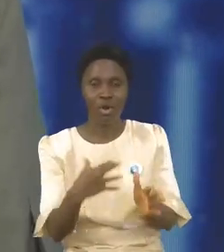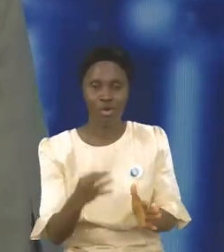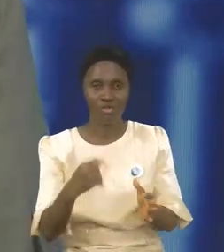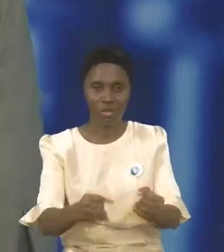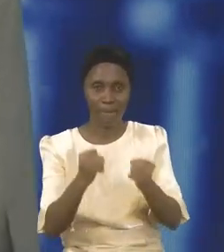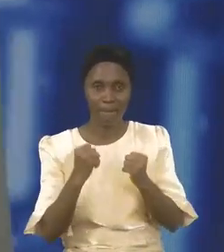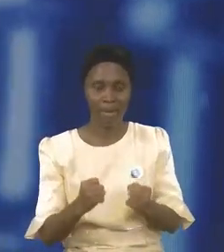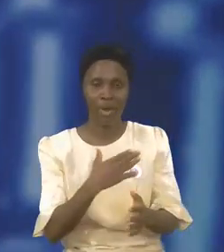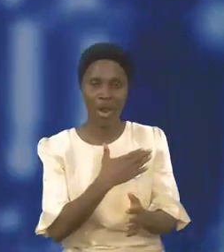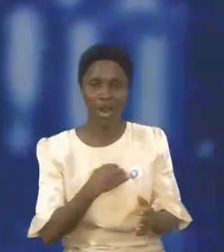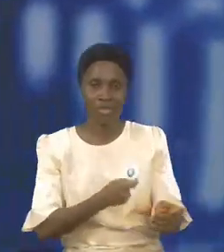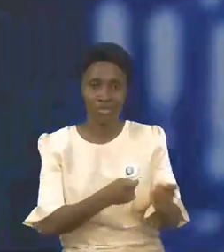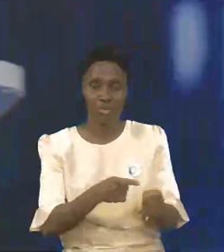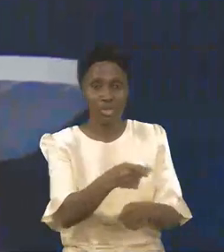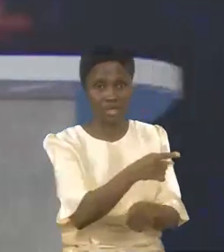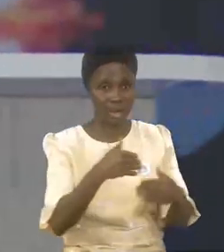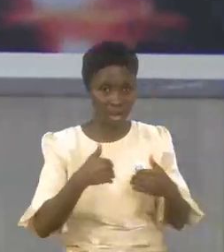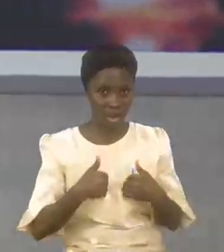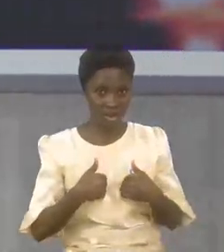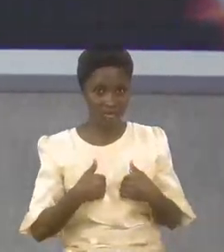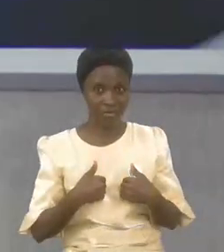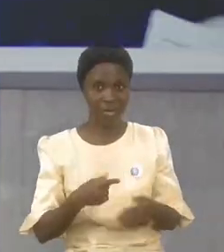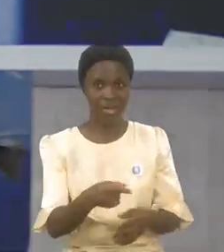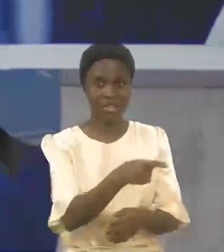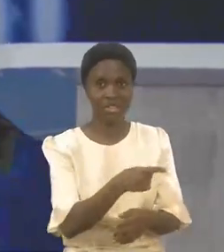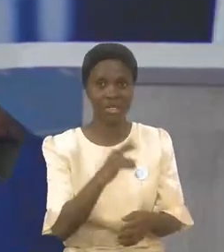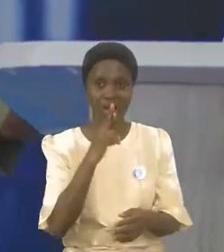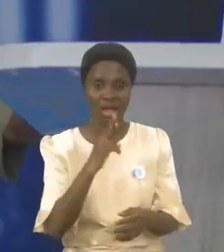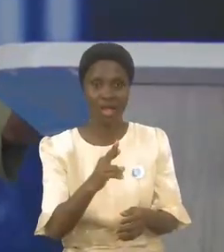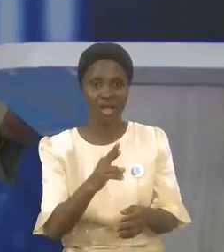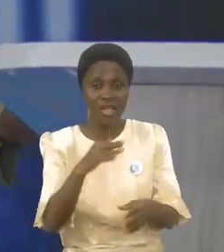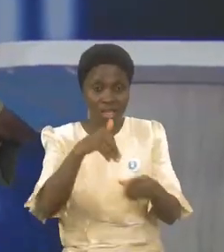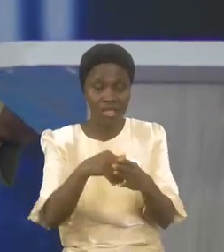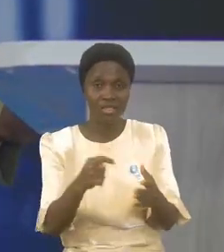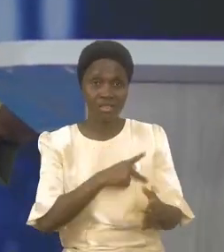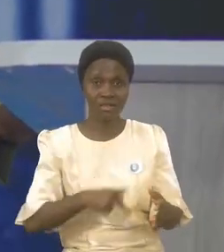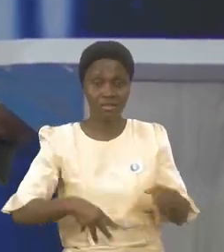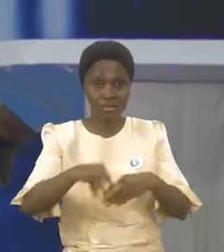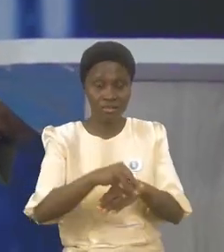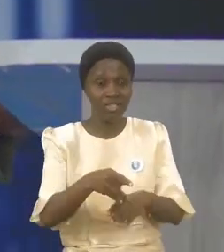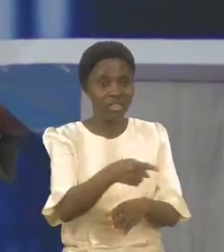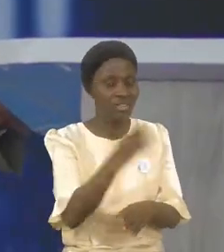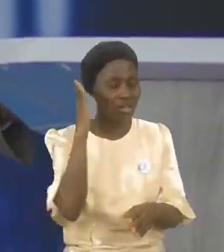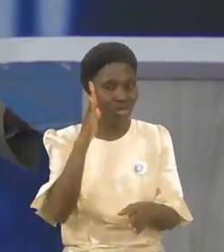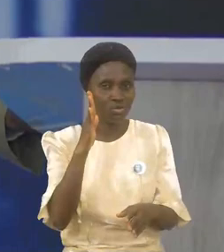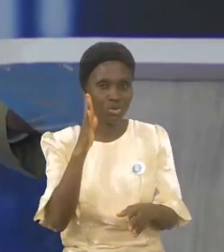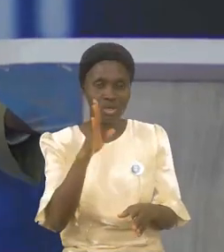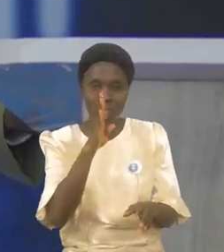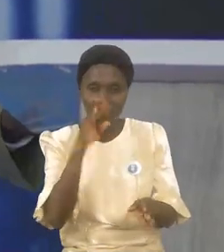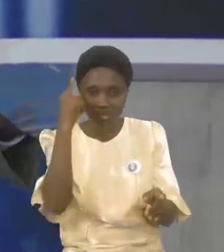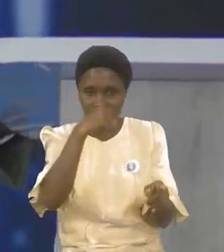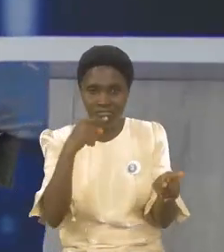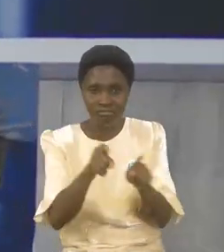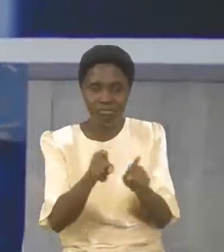et dans leur force et dans la manifestation de leur domination, et en tant